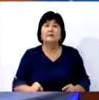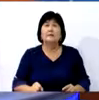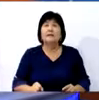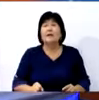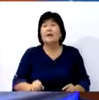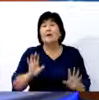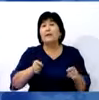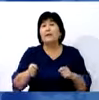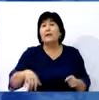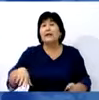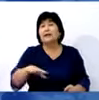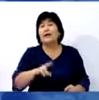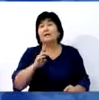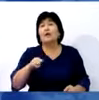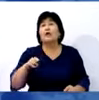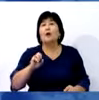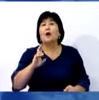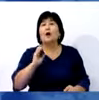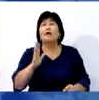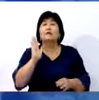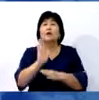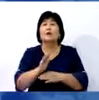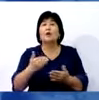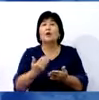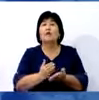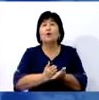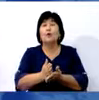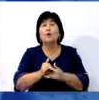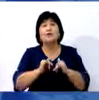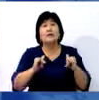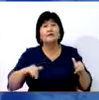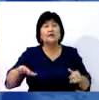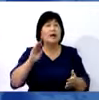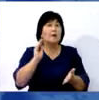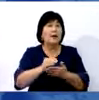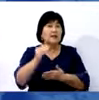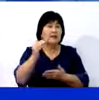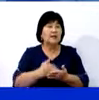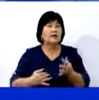Президент страны Касым-Жомарт Токаев в своем послании озвучил новый курс развития страны.